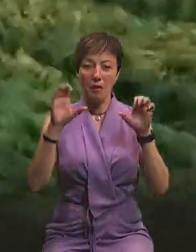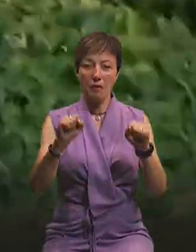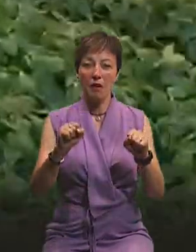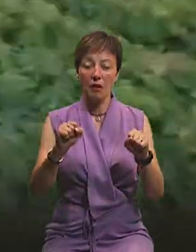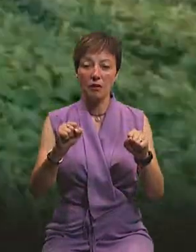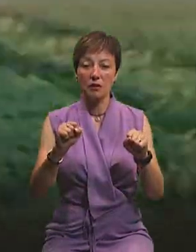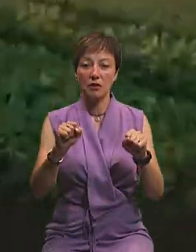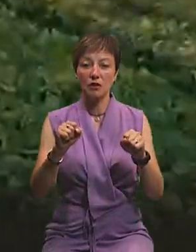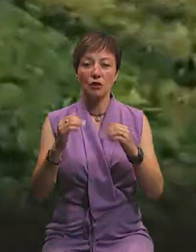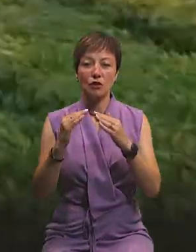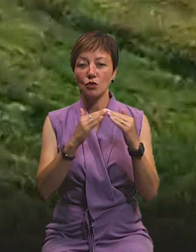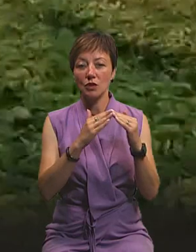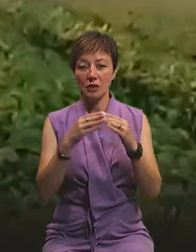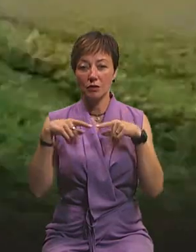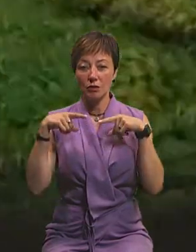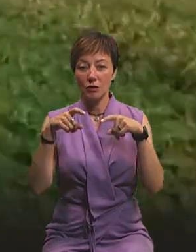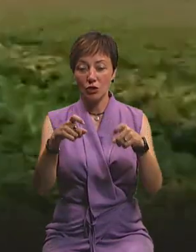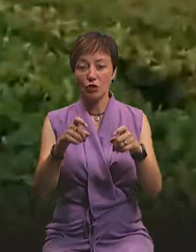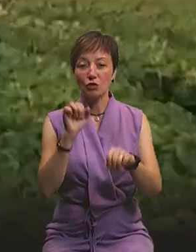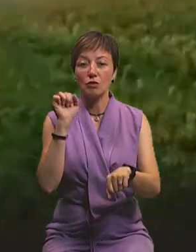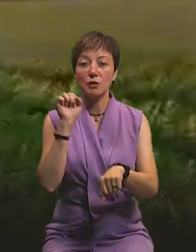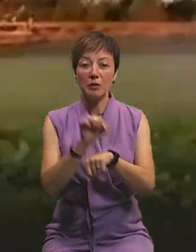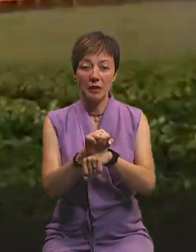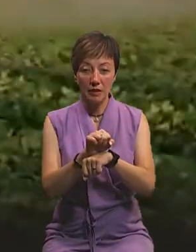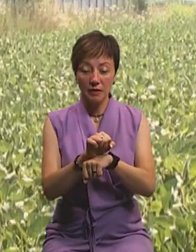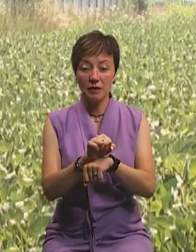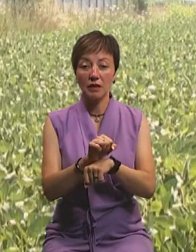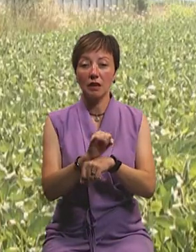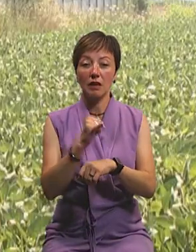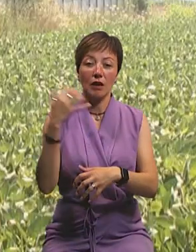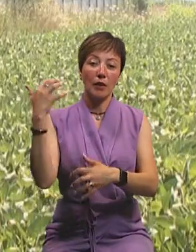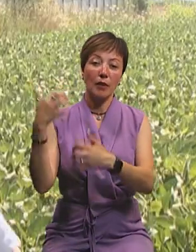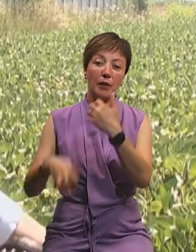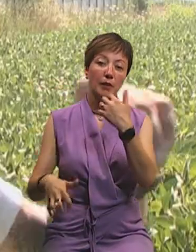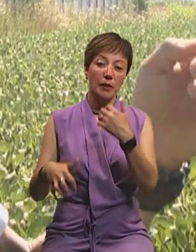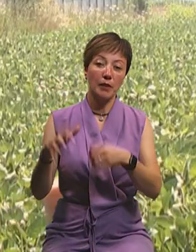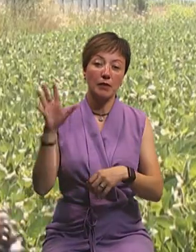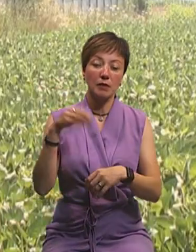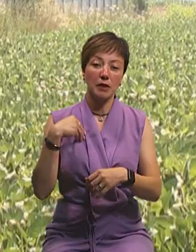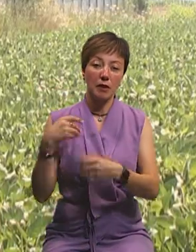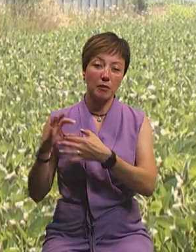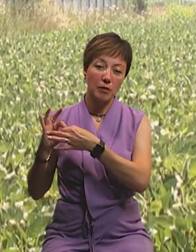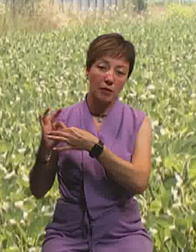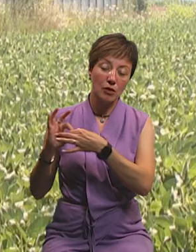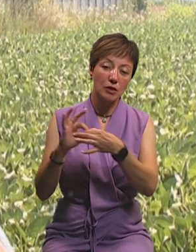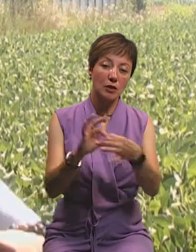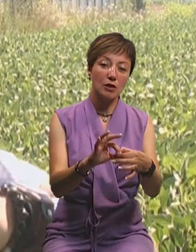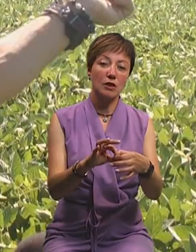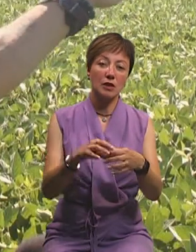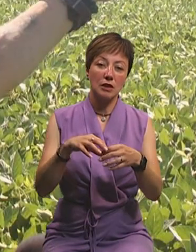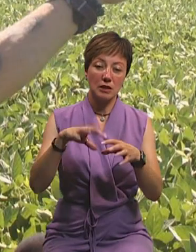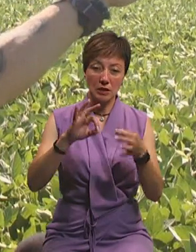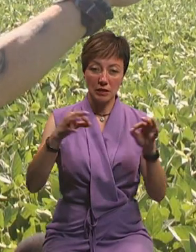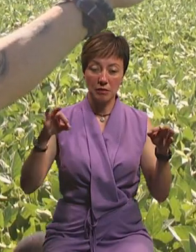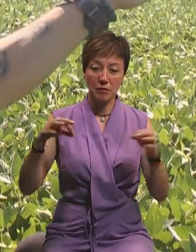він мене тягнить сусід біжить ззаду кричить щоб він зупинився він проігнорував ці всі мене протягнув я ще зачепився цепочкою